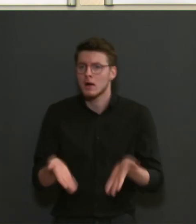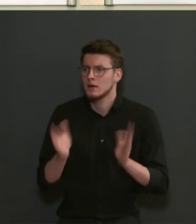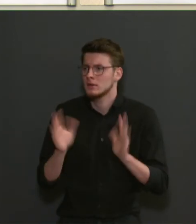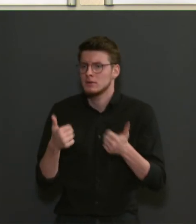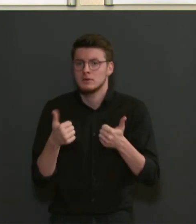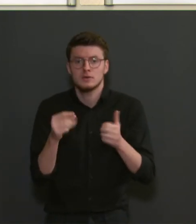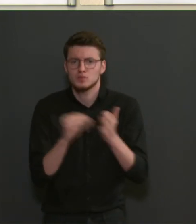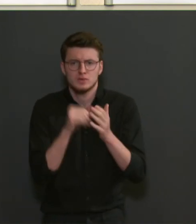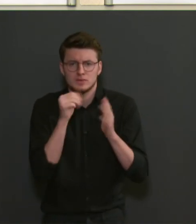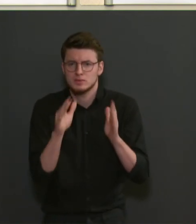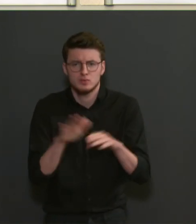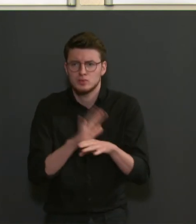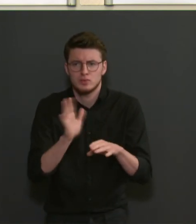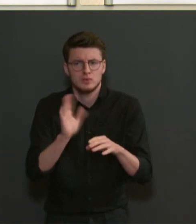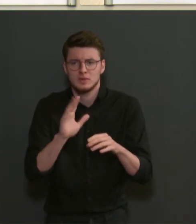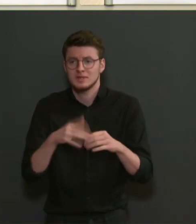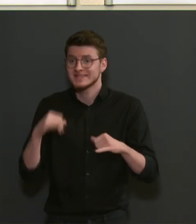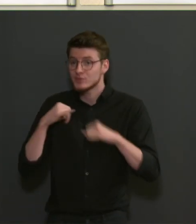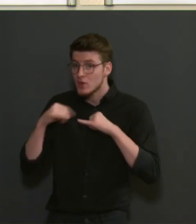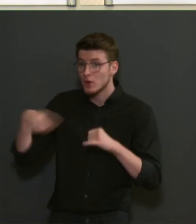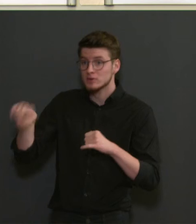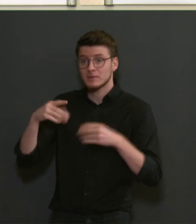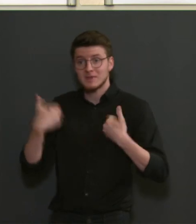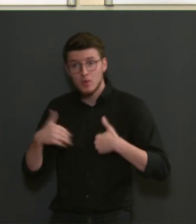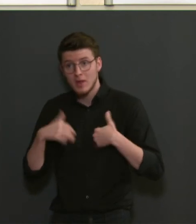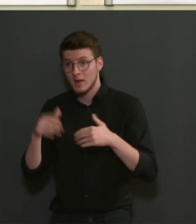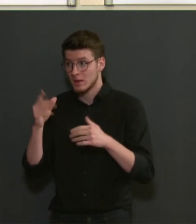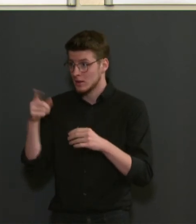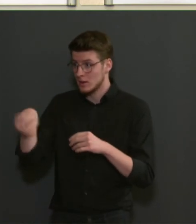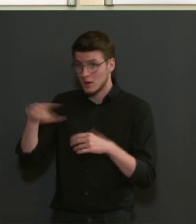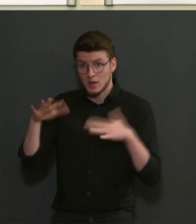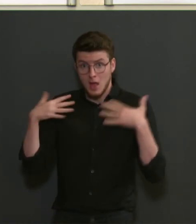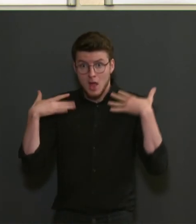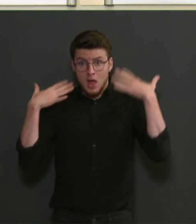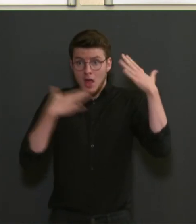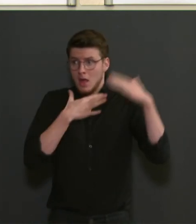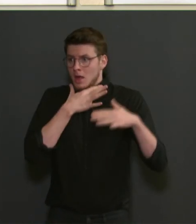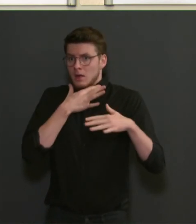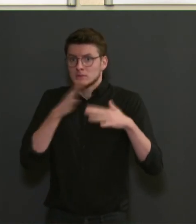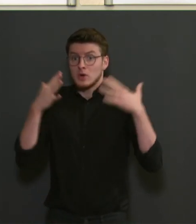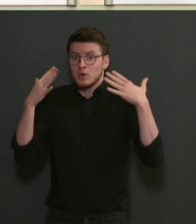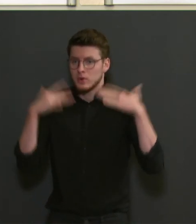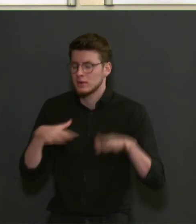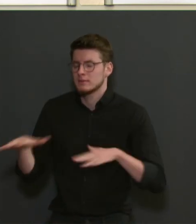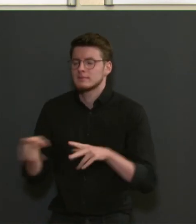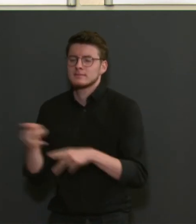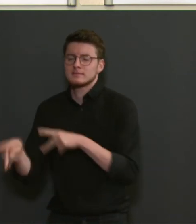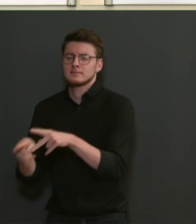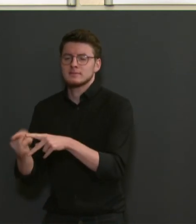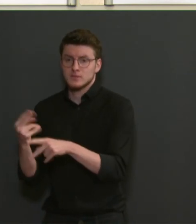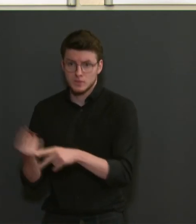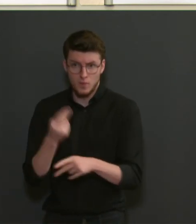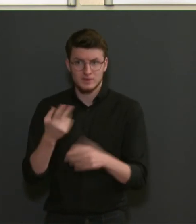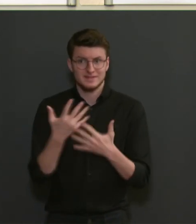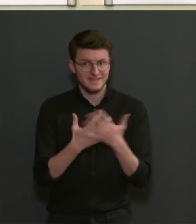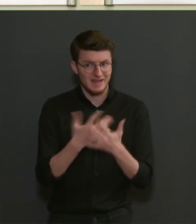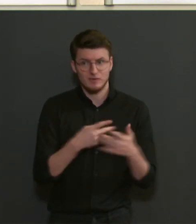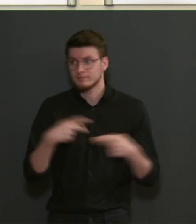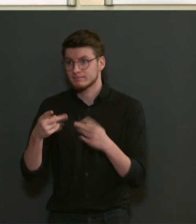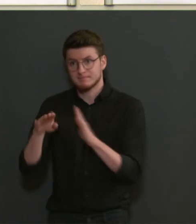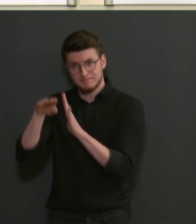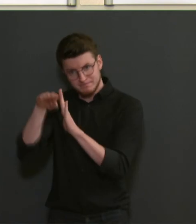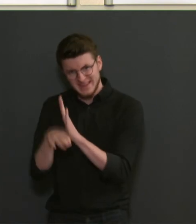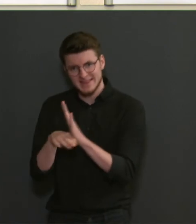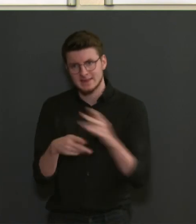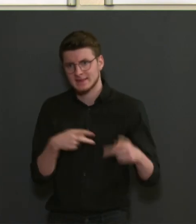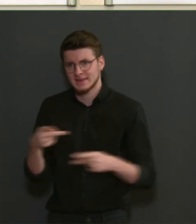de noodzakelijke ademruimte te geven, moet het aantal opnames ferm naar beneden. Dit zal niet van de ene op de